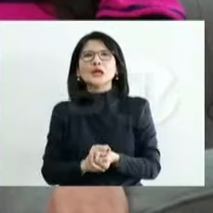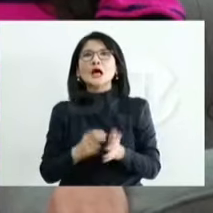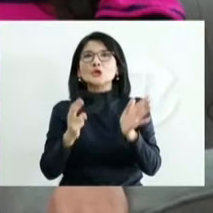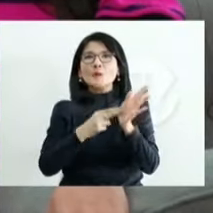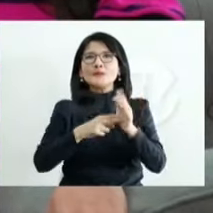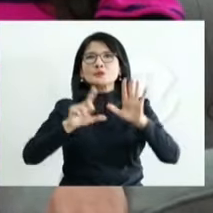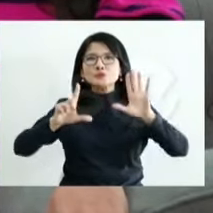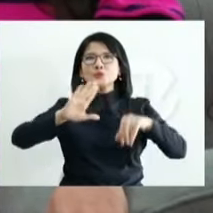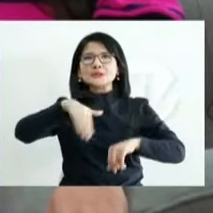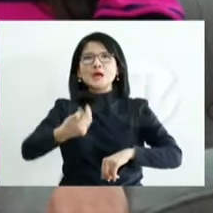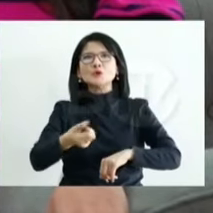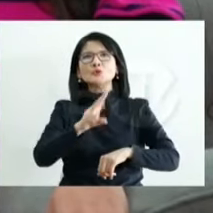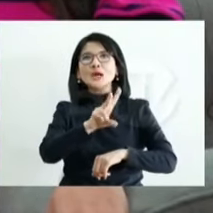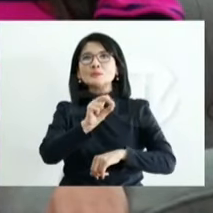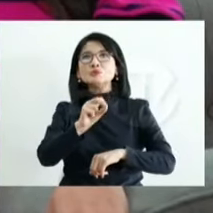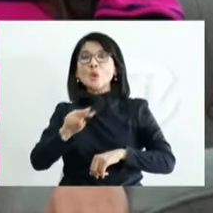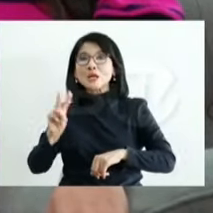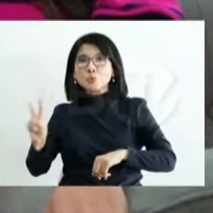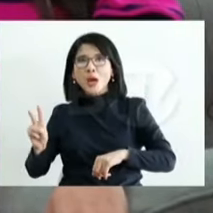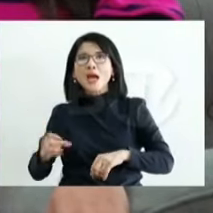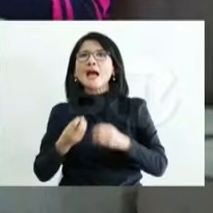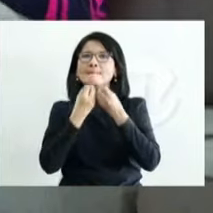pemilianum nomahun